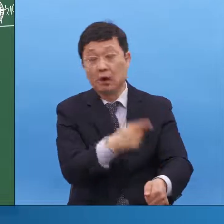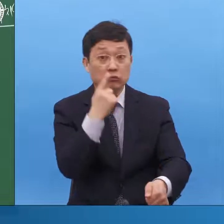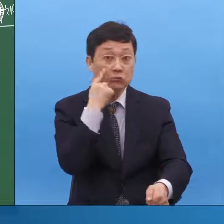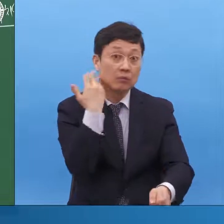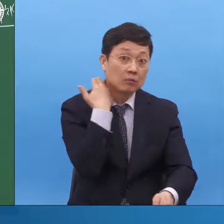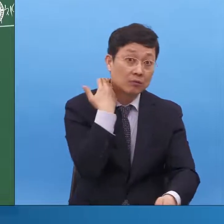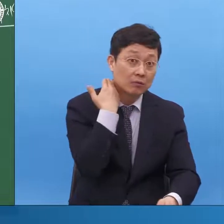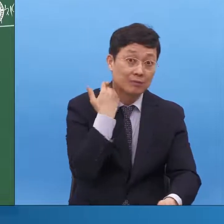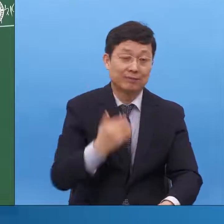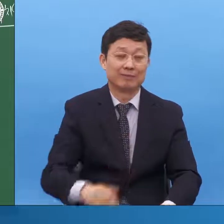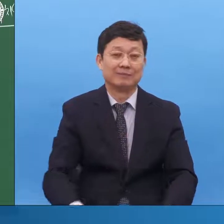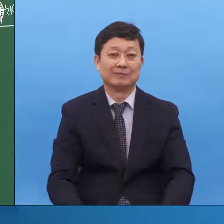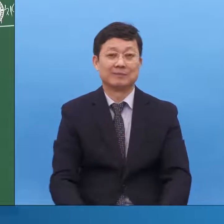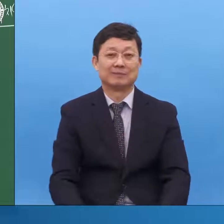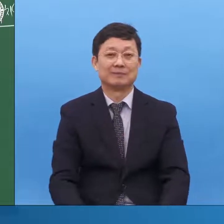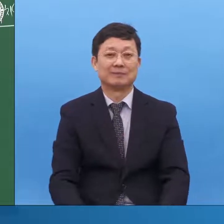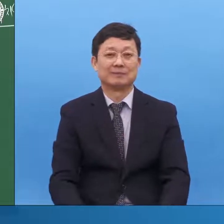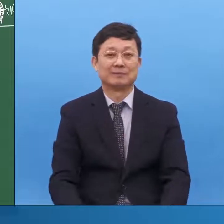mind. 저